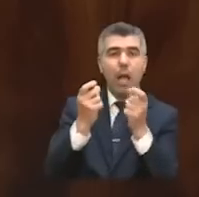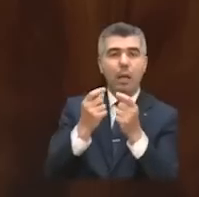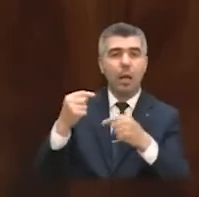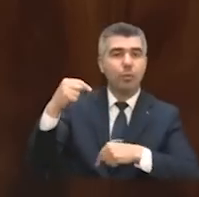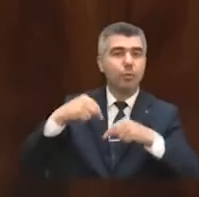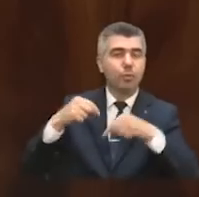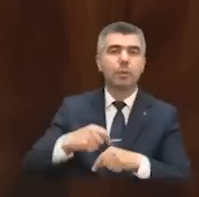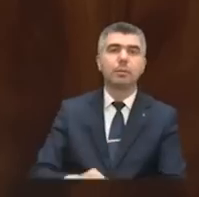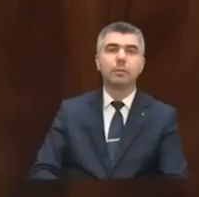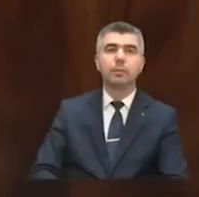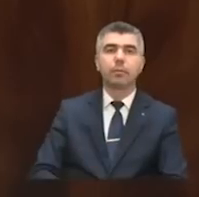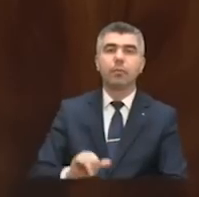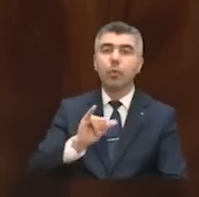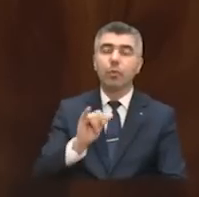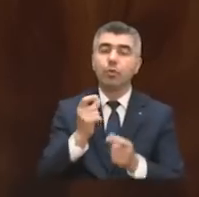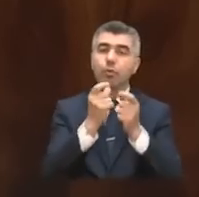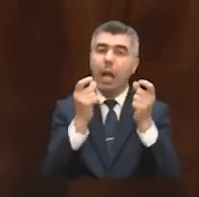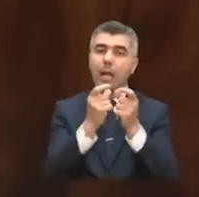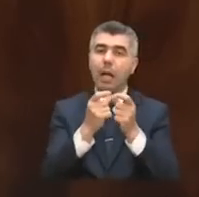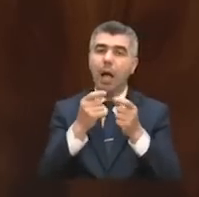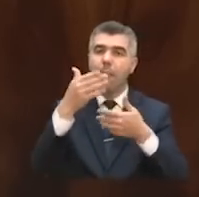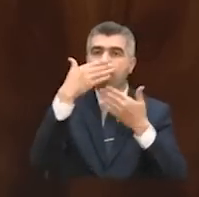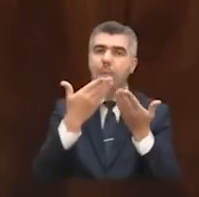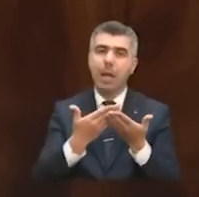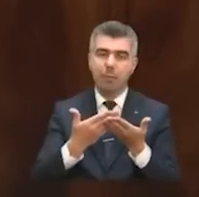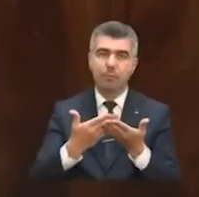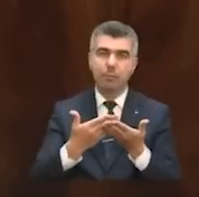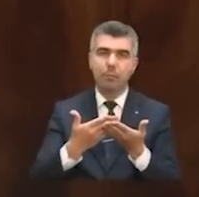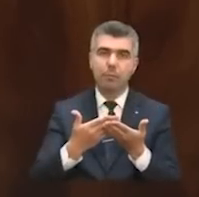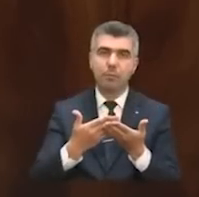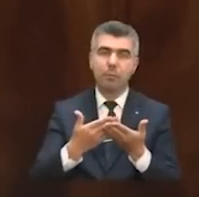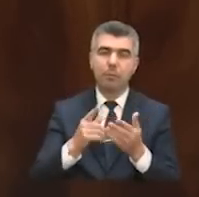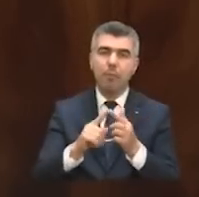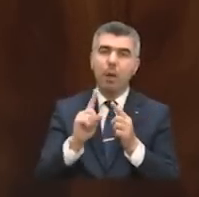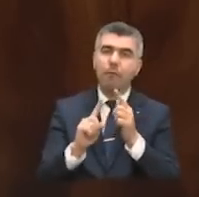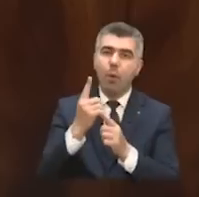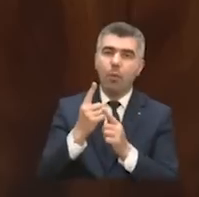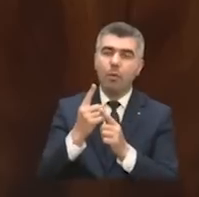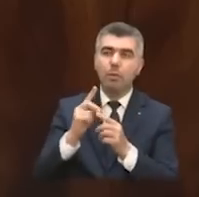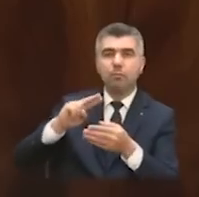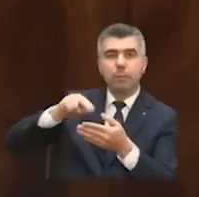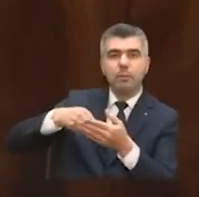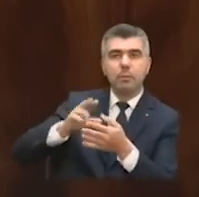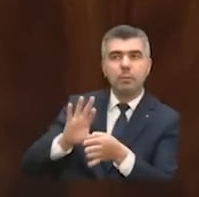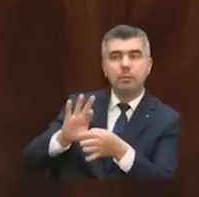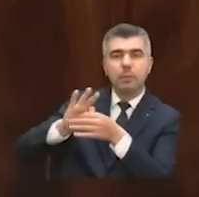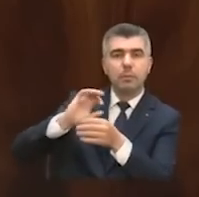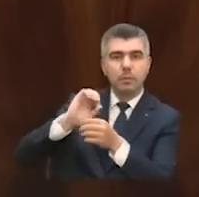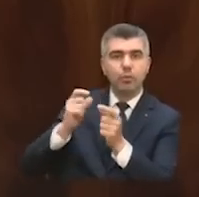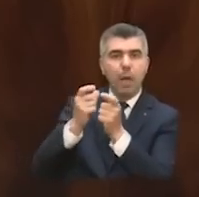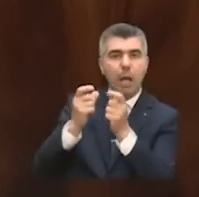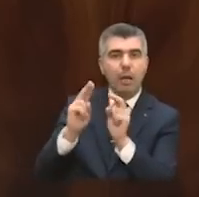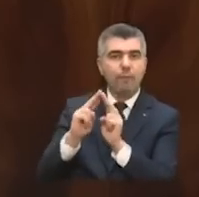هاد الطلبات كيجيو عن طريق شركات مغربيه اللي كتاخذ المارشي عند هاد الشركات الكبار،